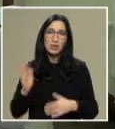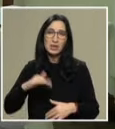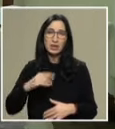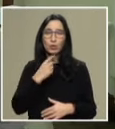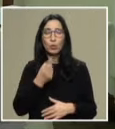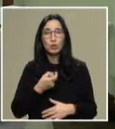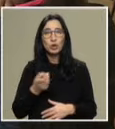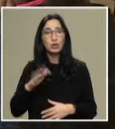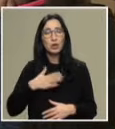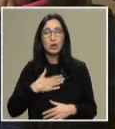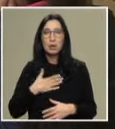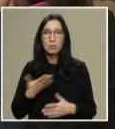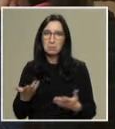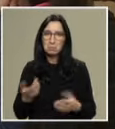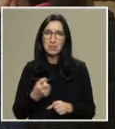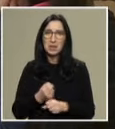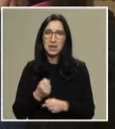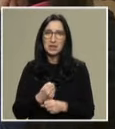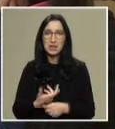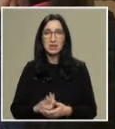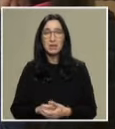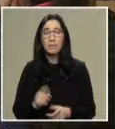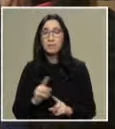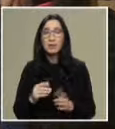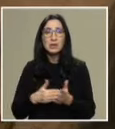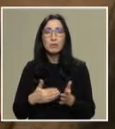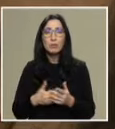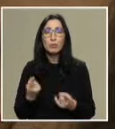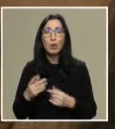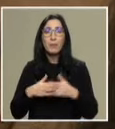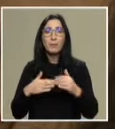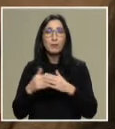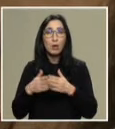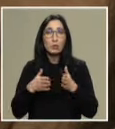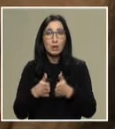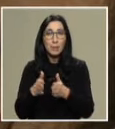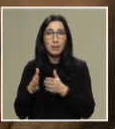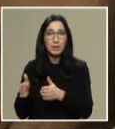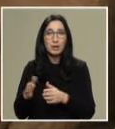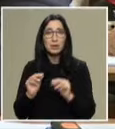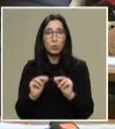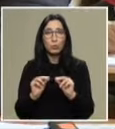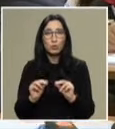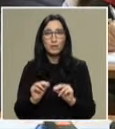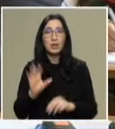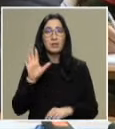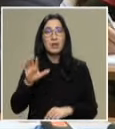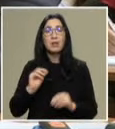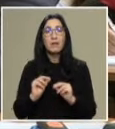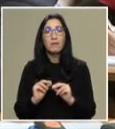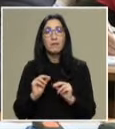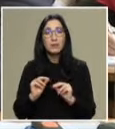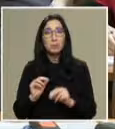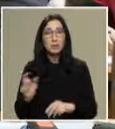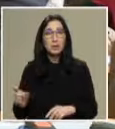че ще има реализация. Независимо в кое от професионалните направления в гимназията се обучават, нейните възпитаници